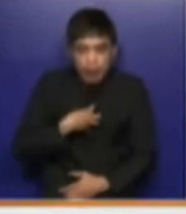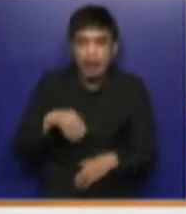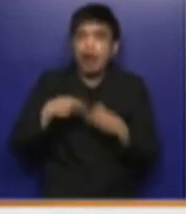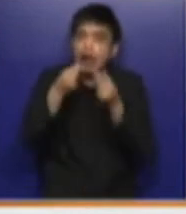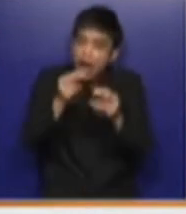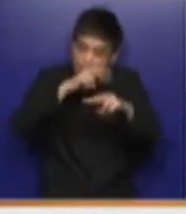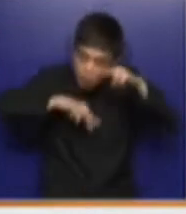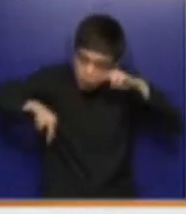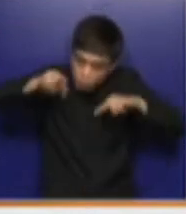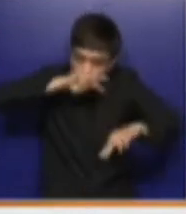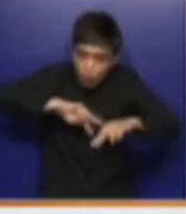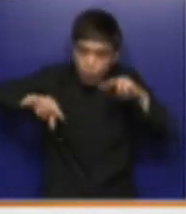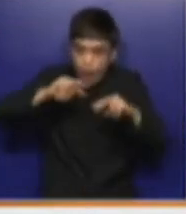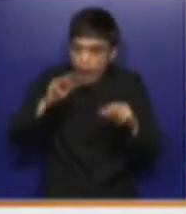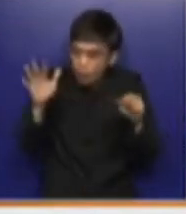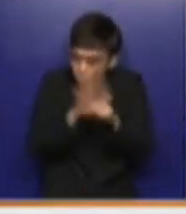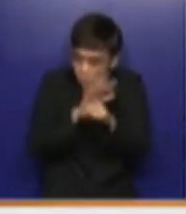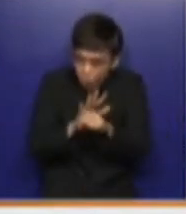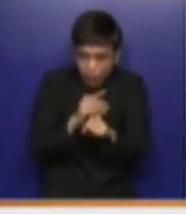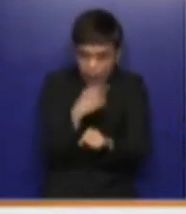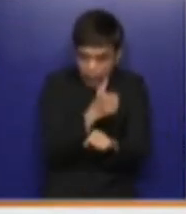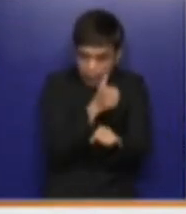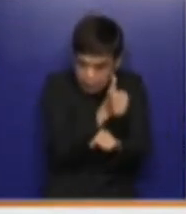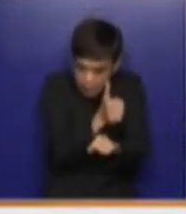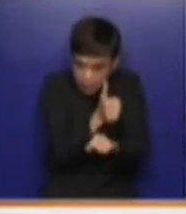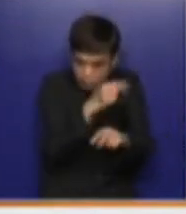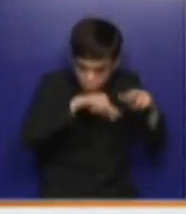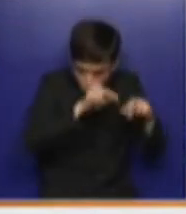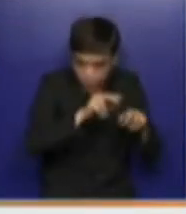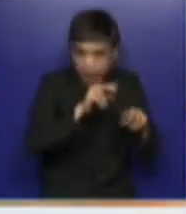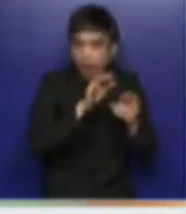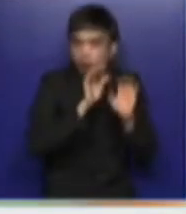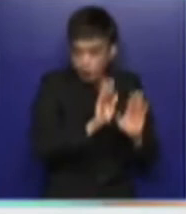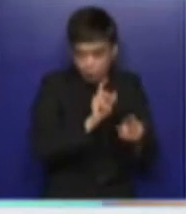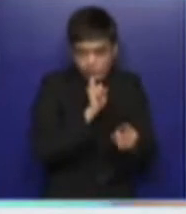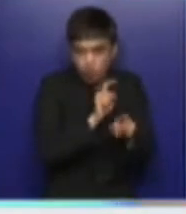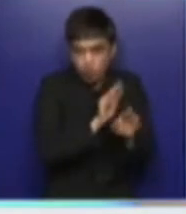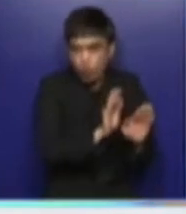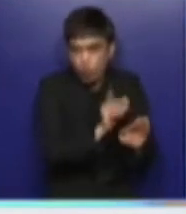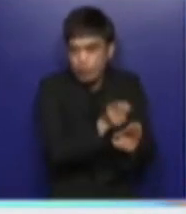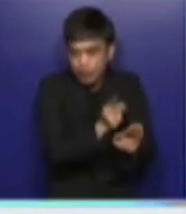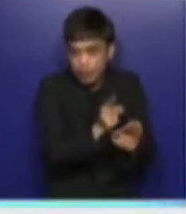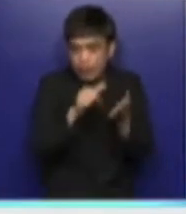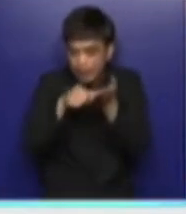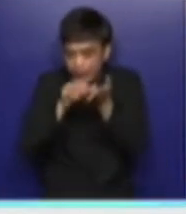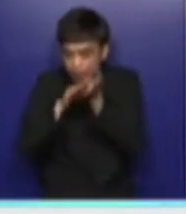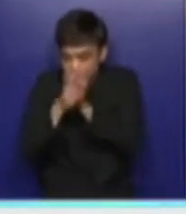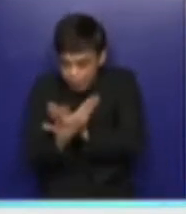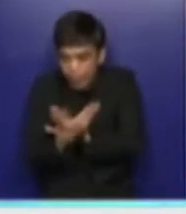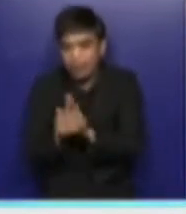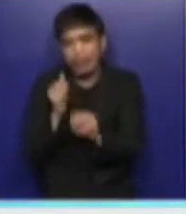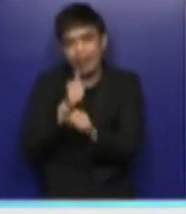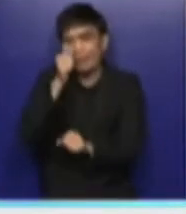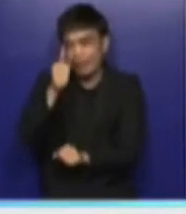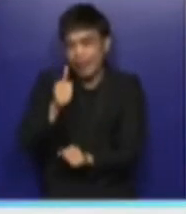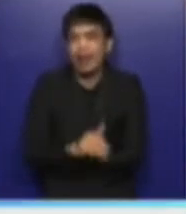มขับเคลื่อนเศรษฐกิจอะไรที่ควรอนุรักษ์ก็ต้องอนุรักษ์ไว้อะไรที่ควรปรับเปลี่ยนก็ต้องยอมปรับเปลี่ยนกันบ้างค่ะก็ดิฉันอยากเห็นการใช้ท